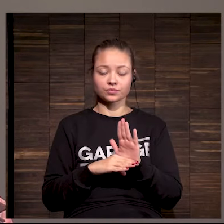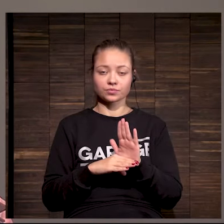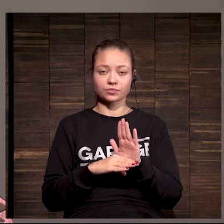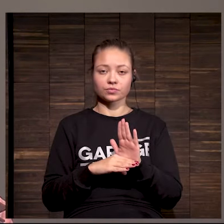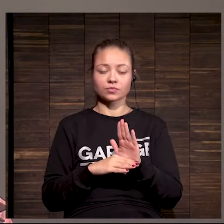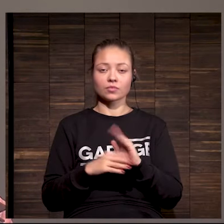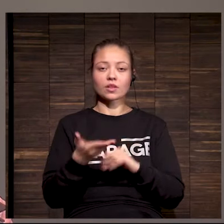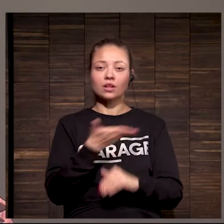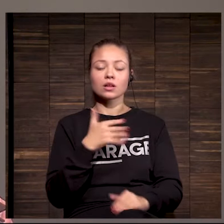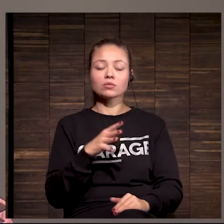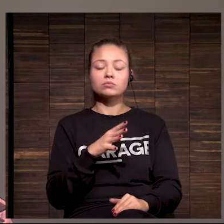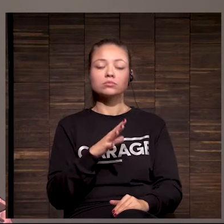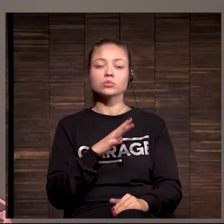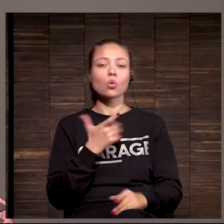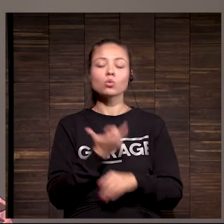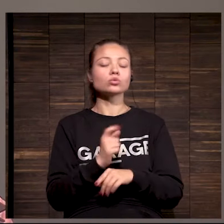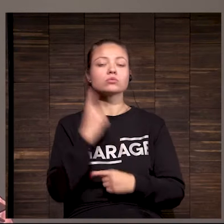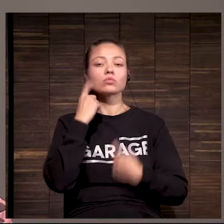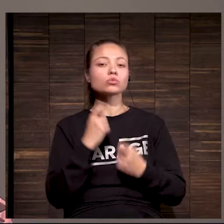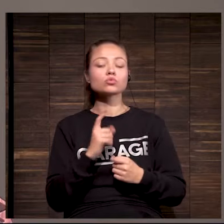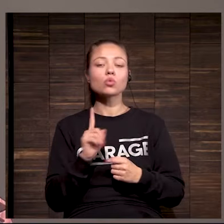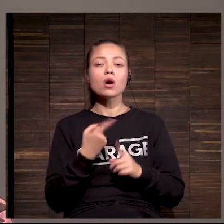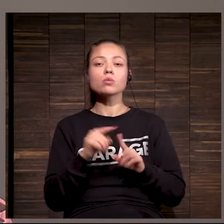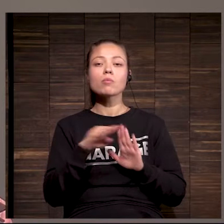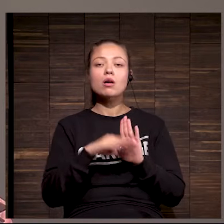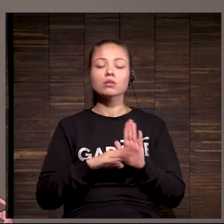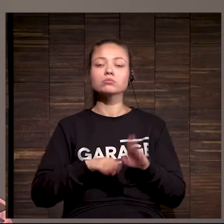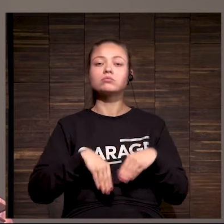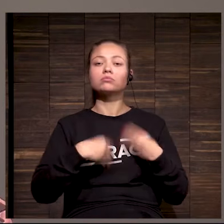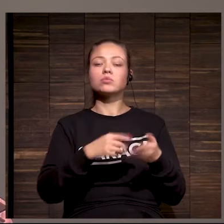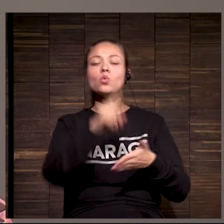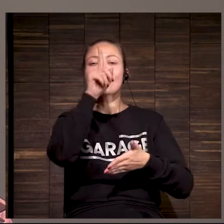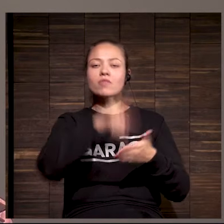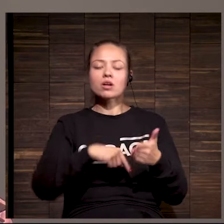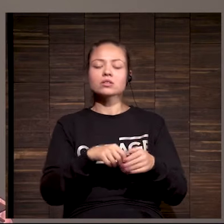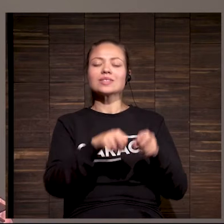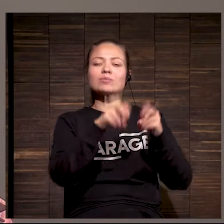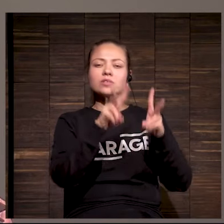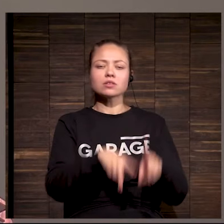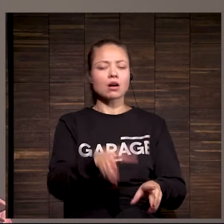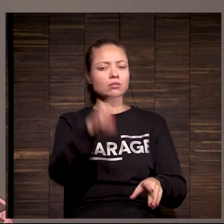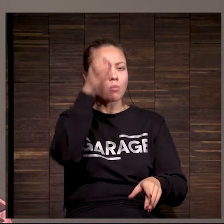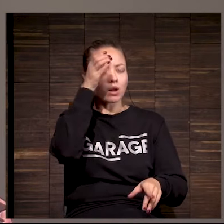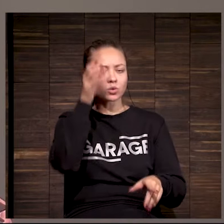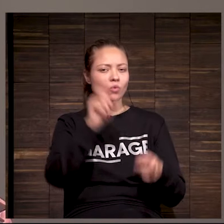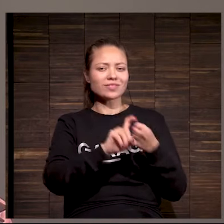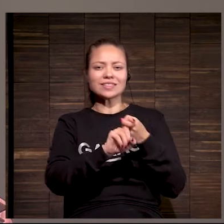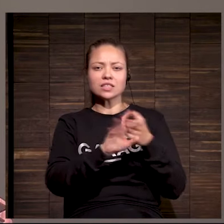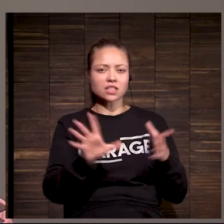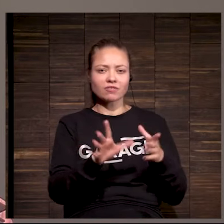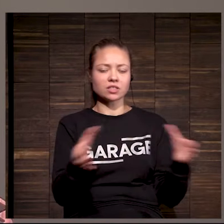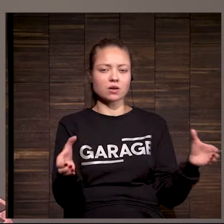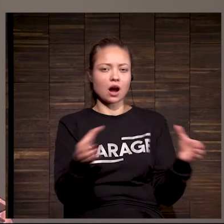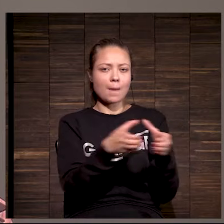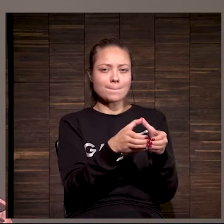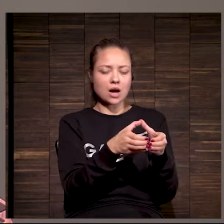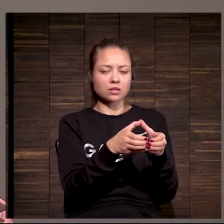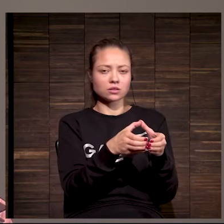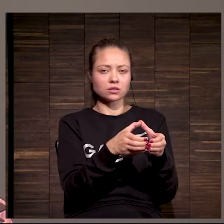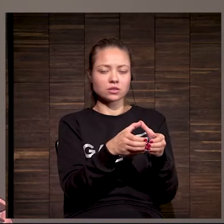был очень здорово что эту программу доверили специально образованной независимой компании